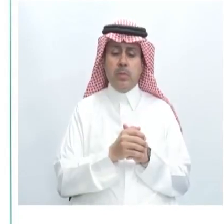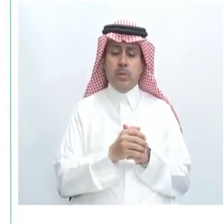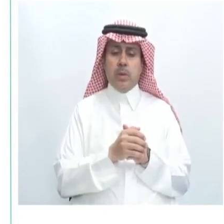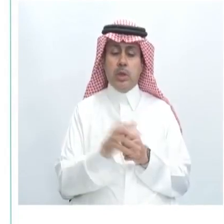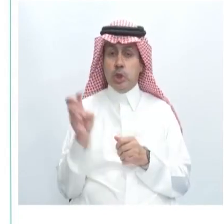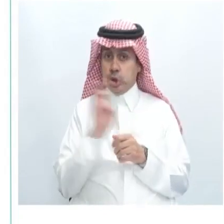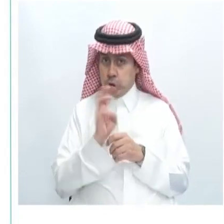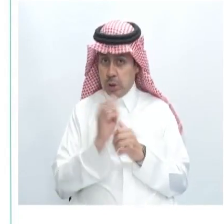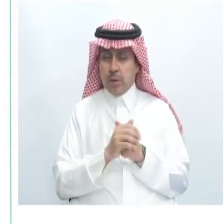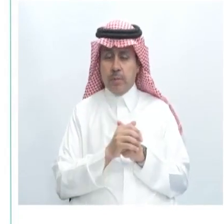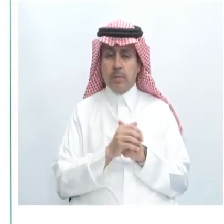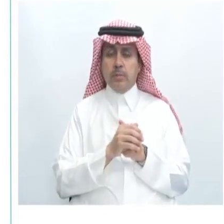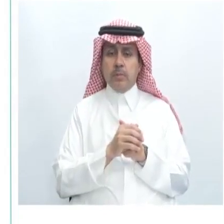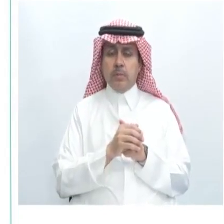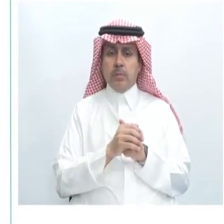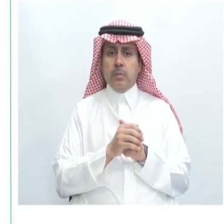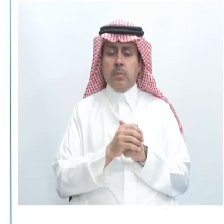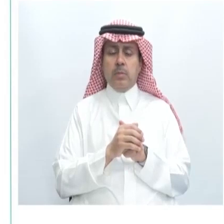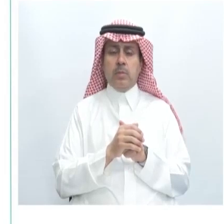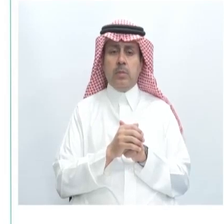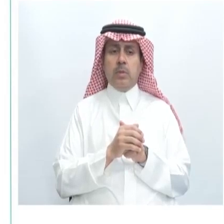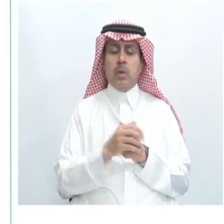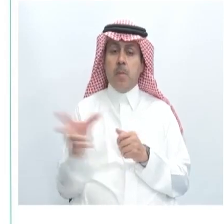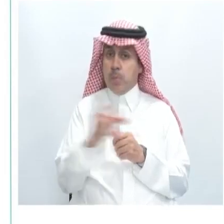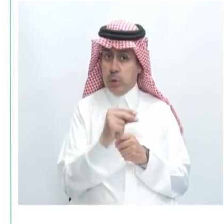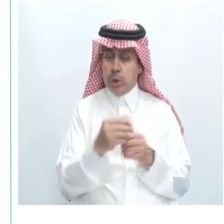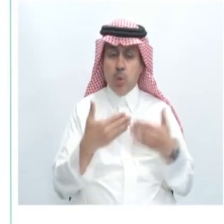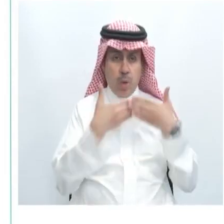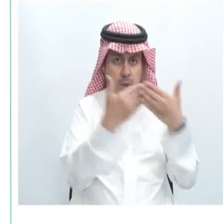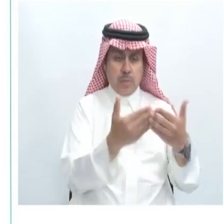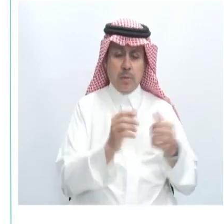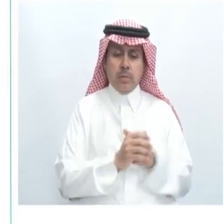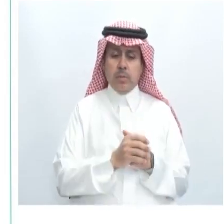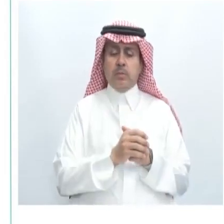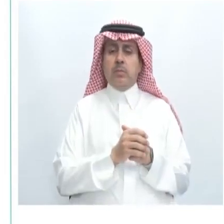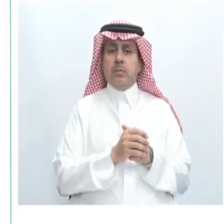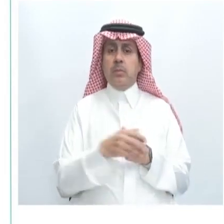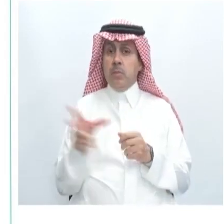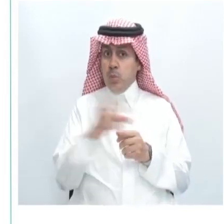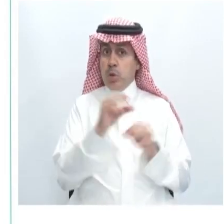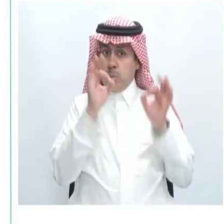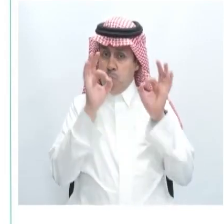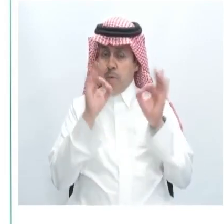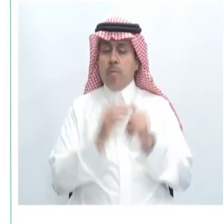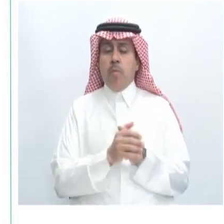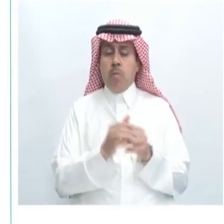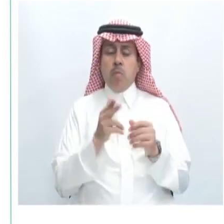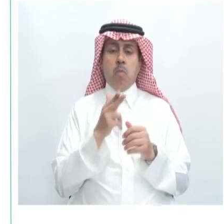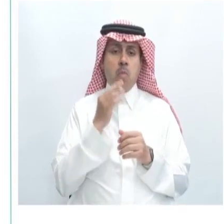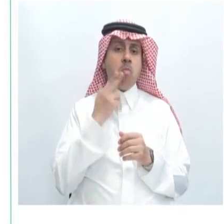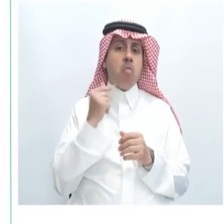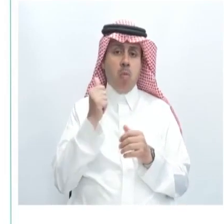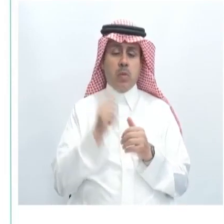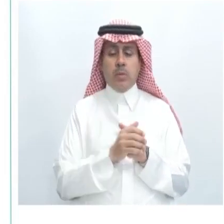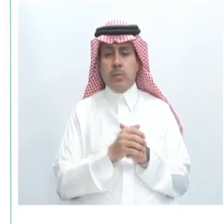شركه لدينا ايا كان نوع المنتج او الخدمه لديها منتج مميز لماذا تحتاج